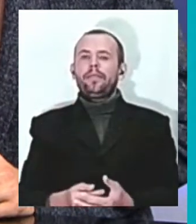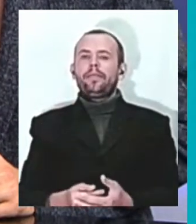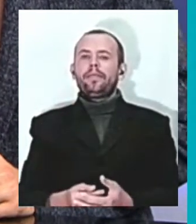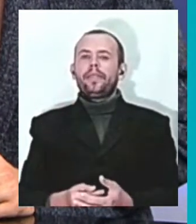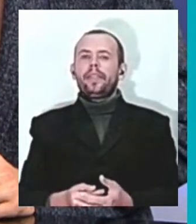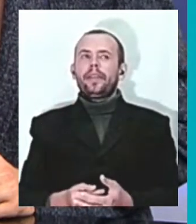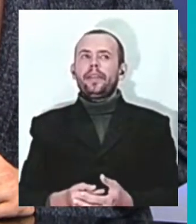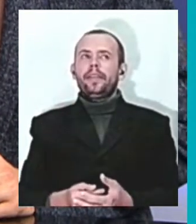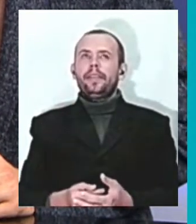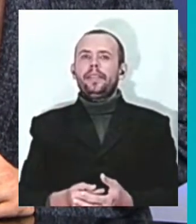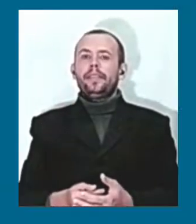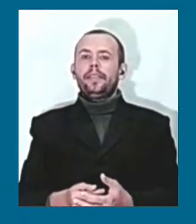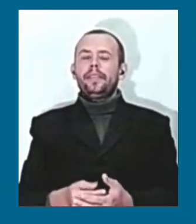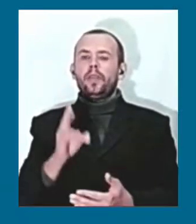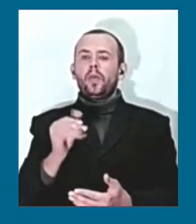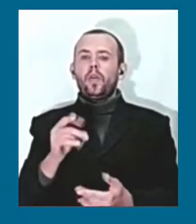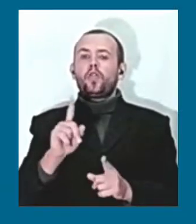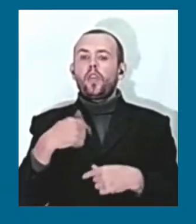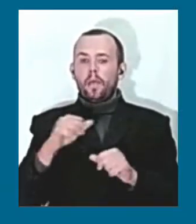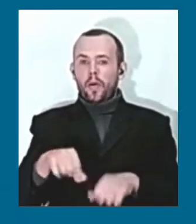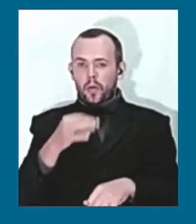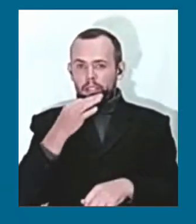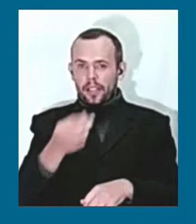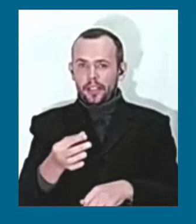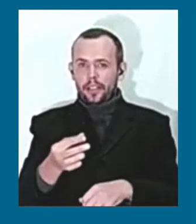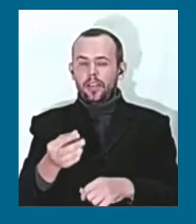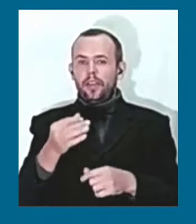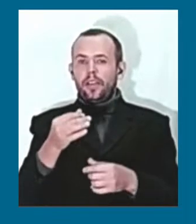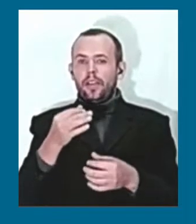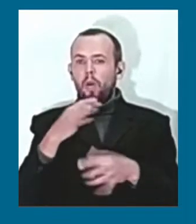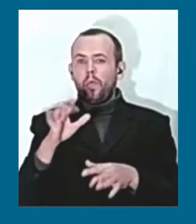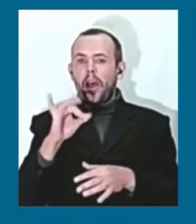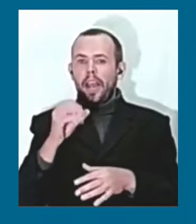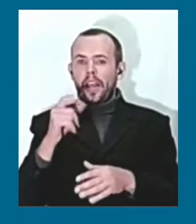Ну, що я можу сказати? Любые рейтинги – це, звісно, хорошо.